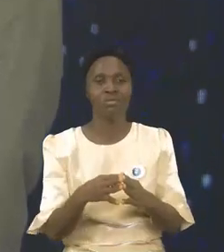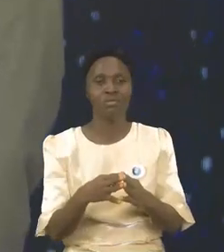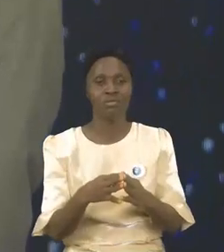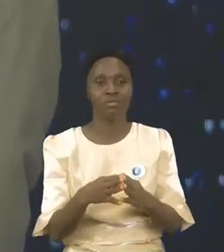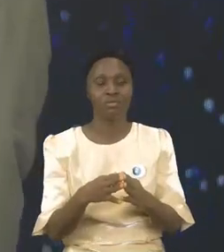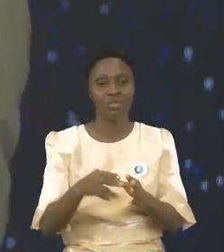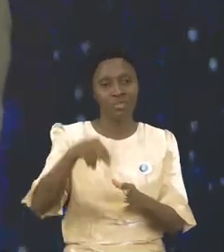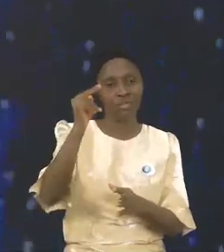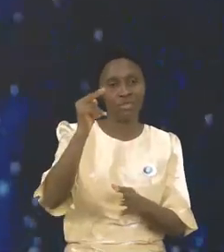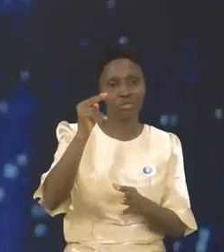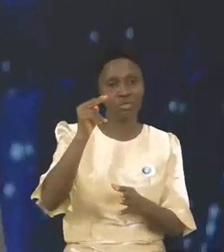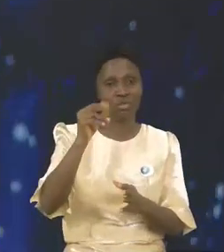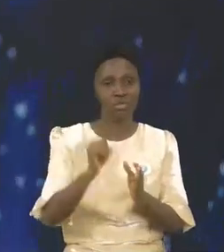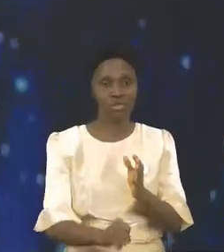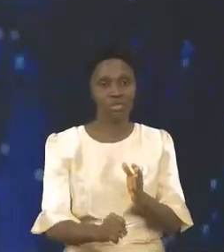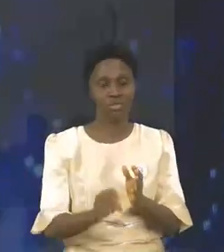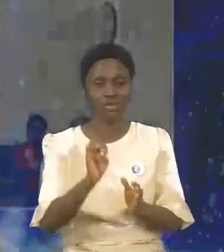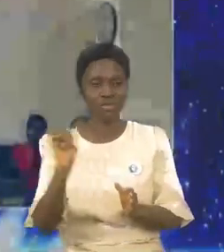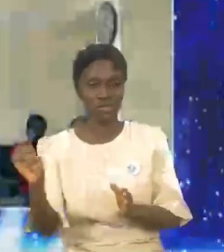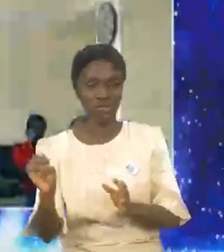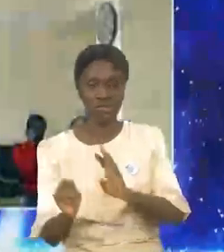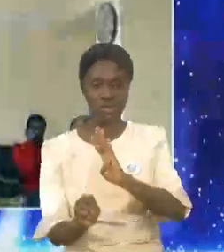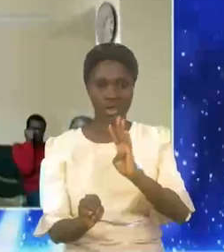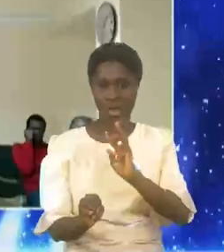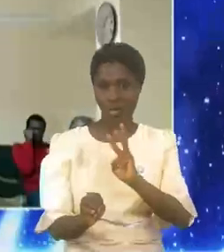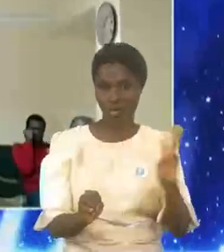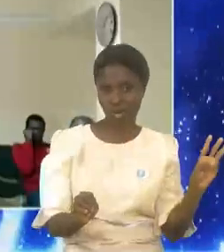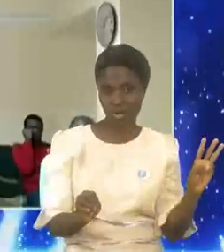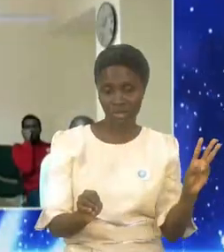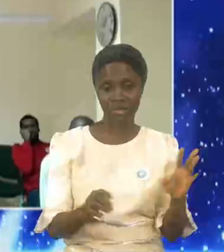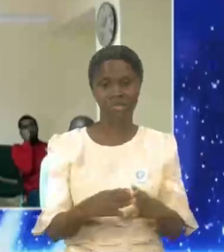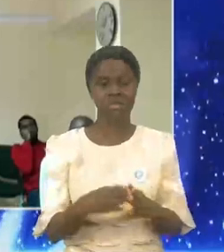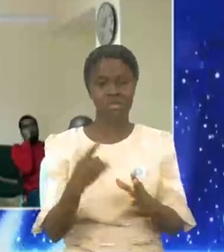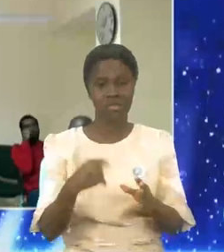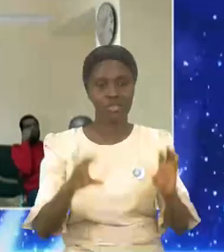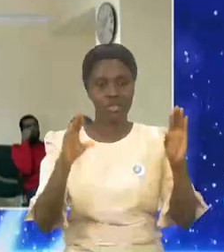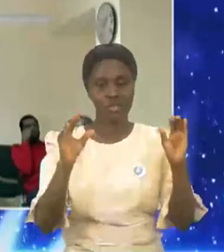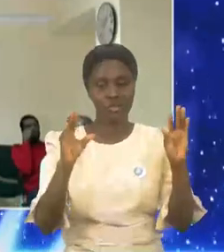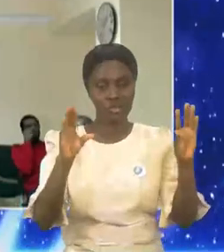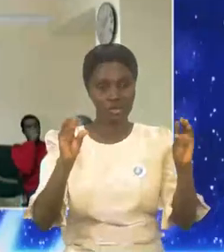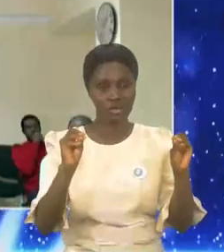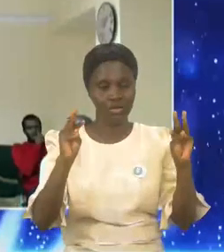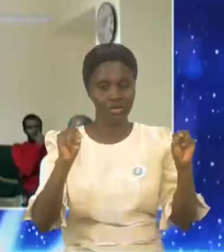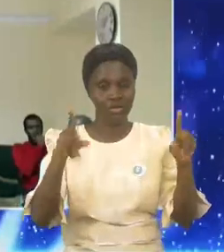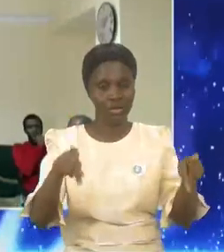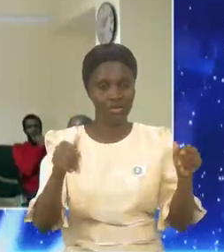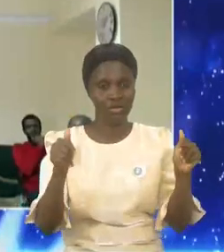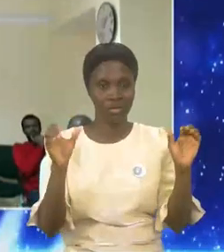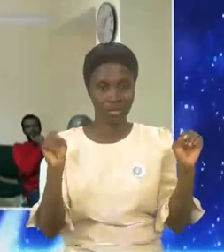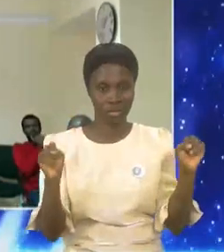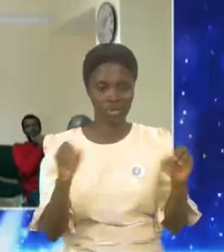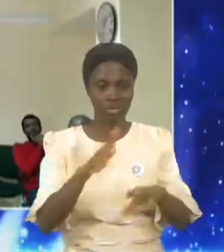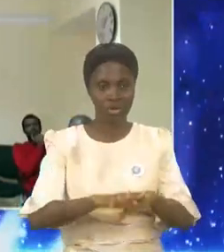fait irruption. Ils étaient en confection, en conflit. Le nord, le midi, dans le